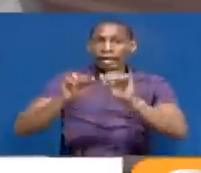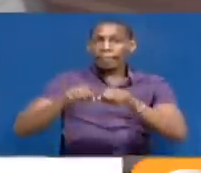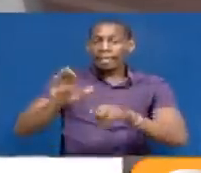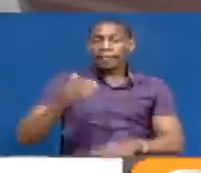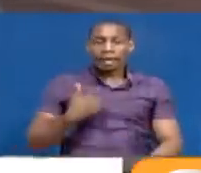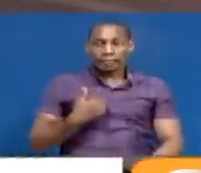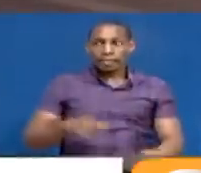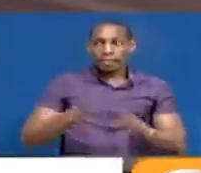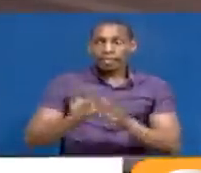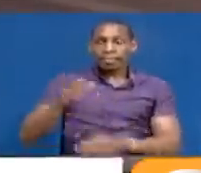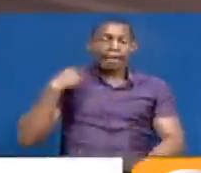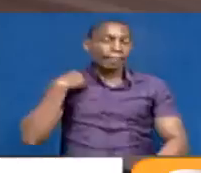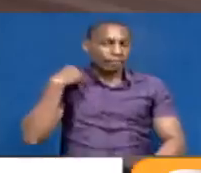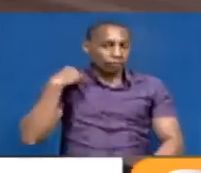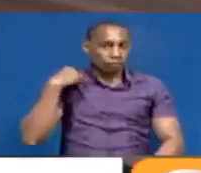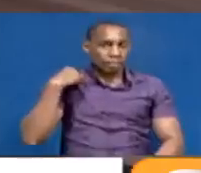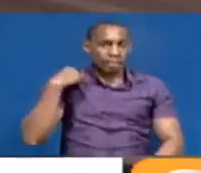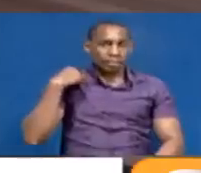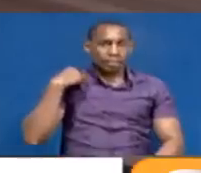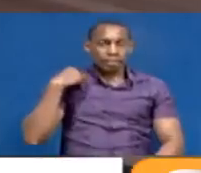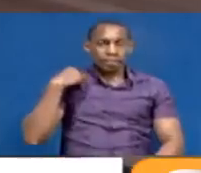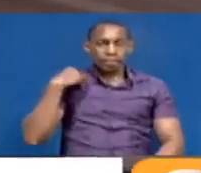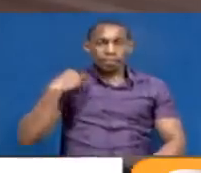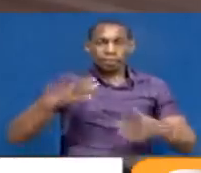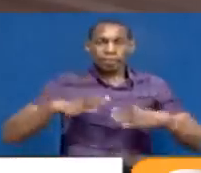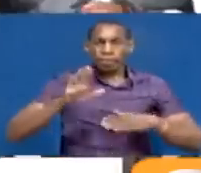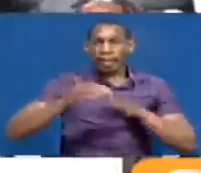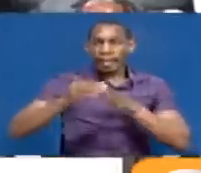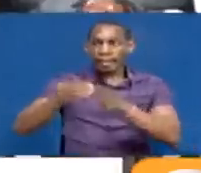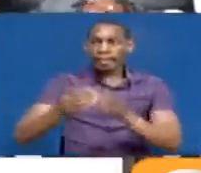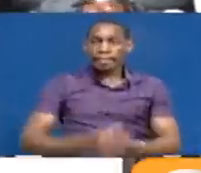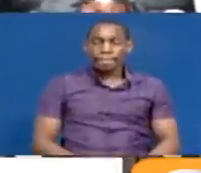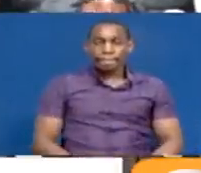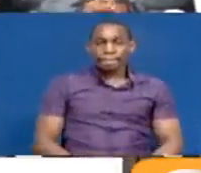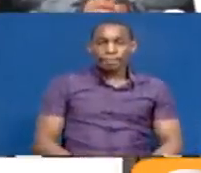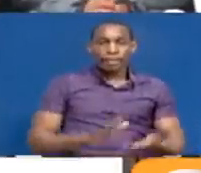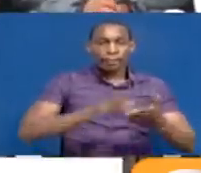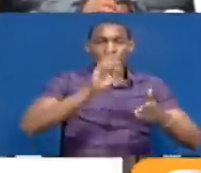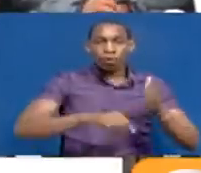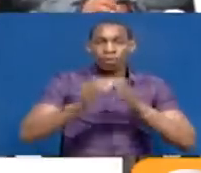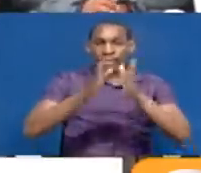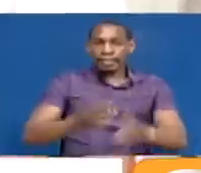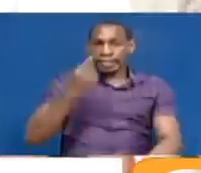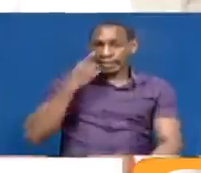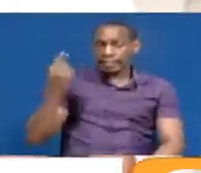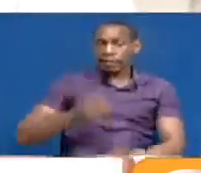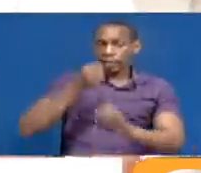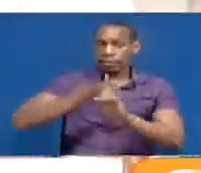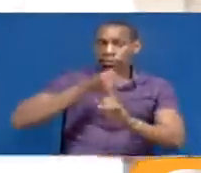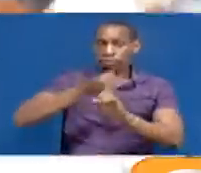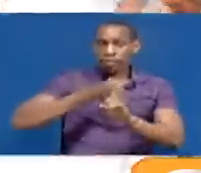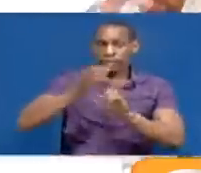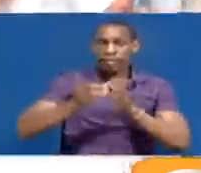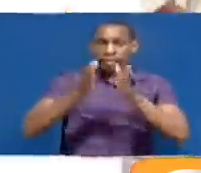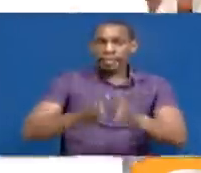uwezo na amejitolea kwa sababu ya watu anaoongoza. Aidha, viongozi hao walimpigia debe